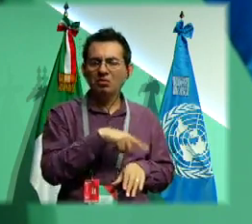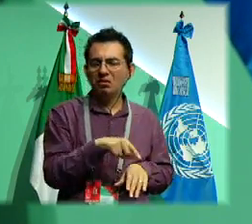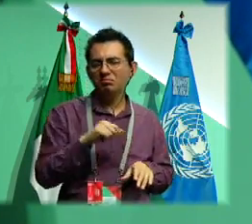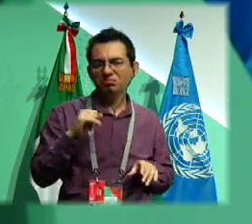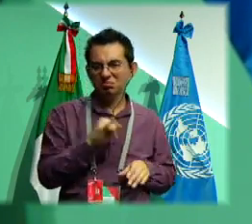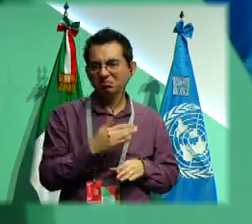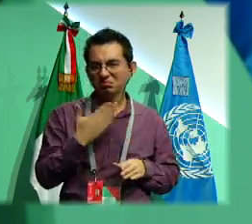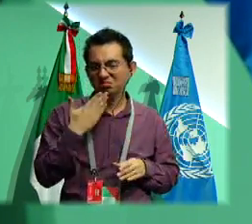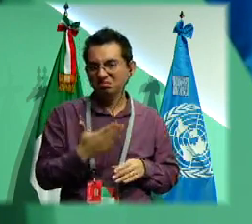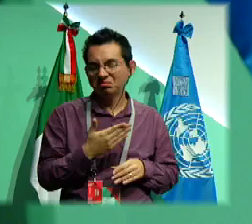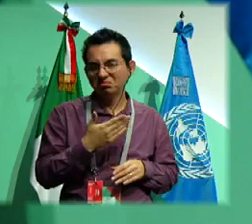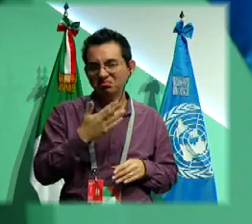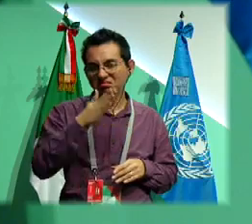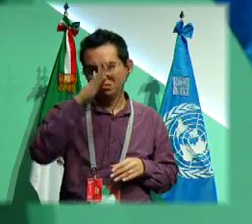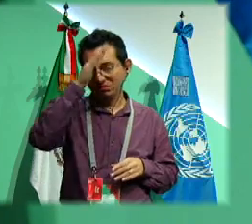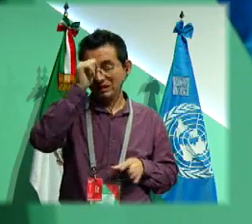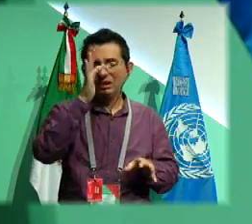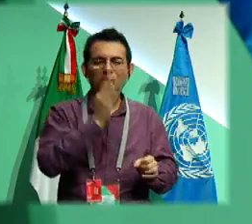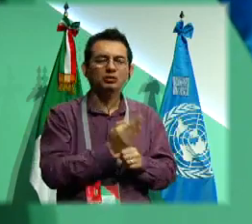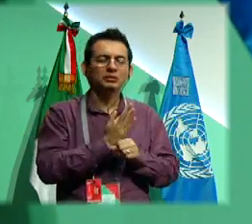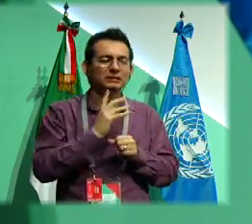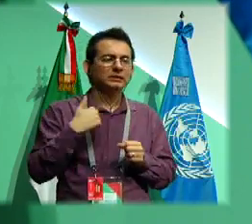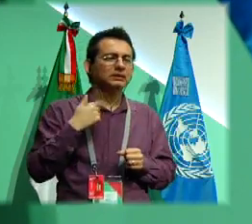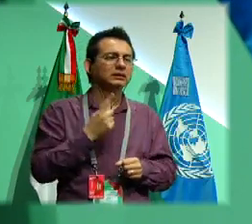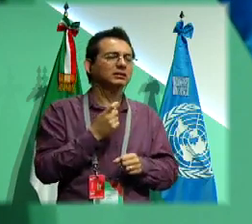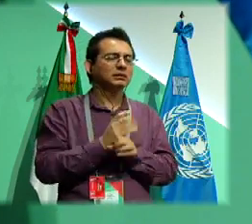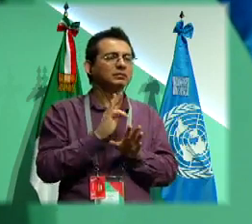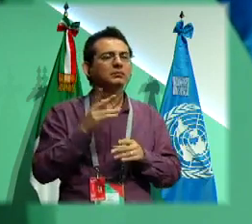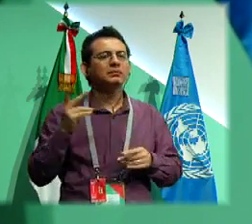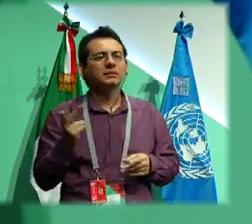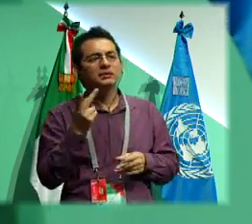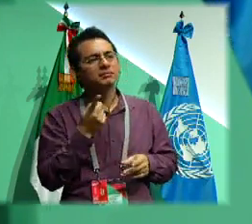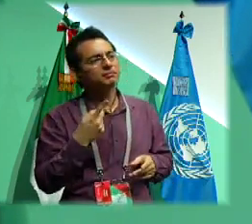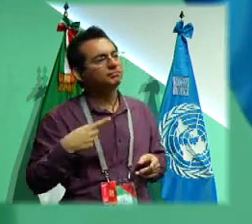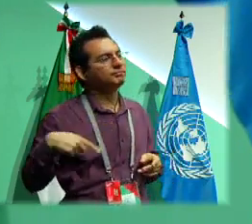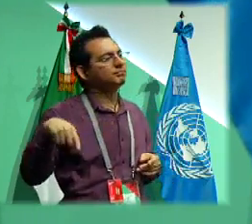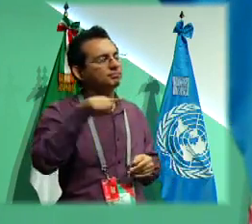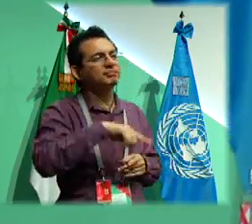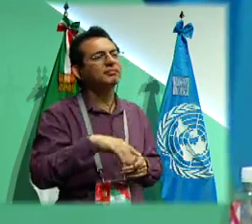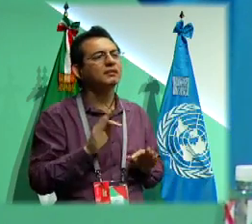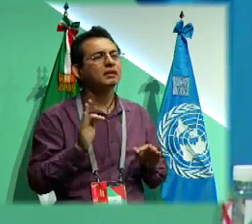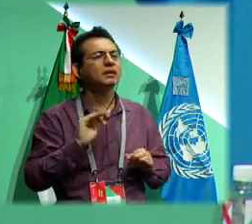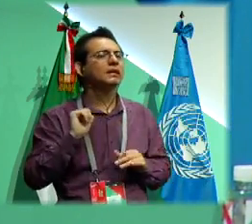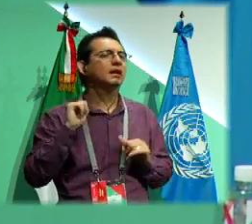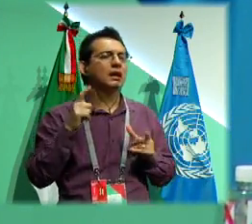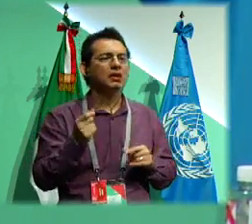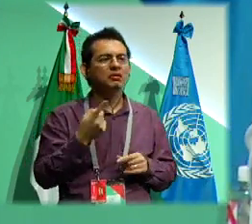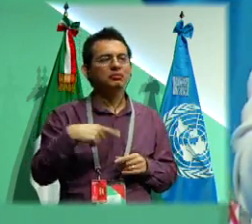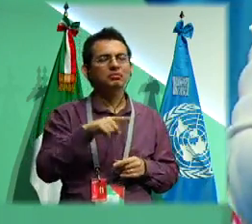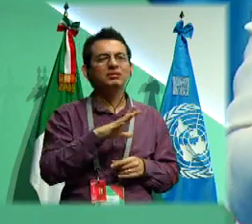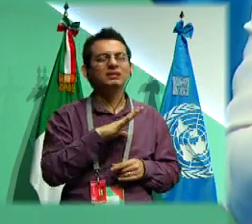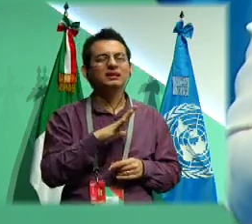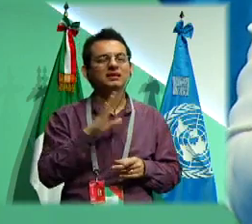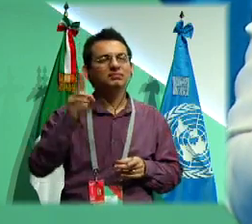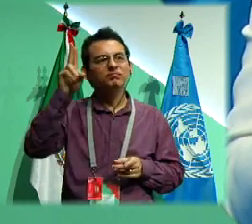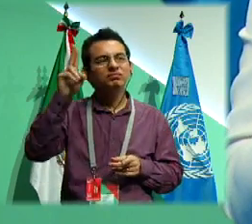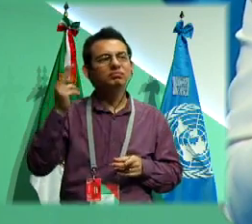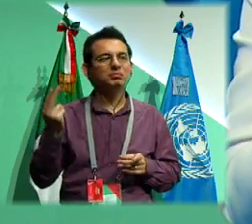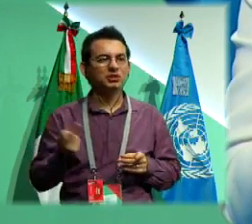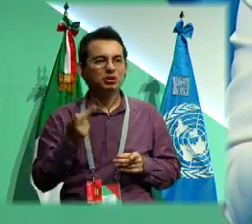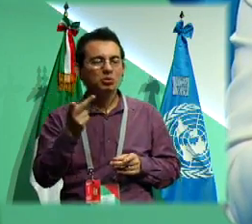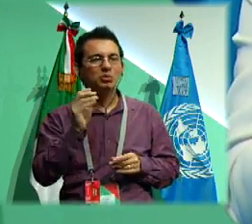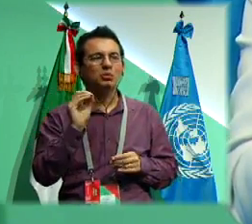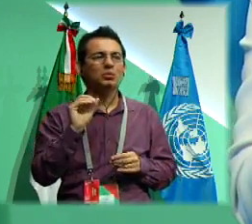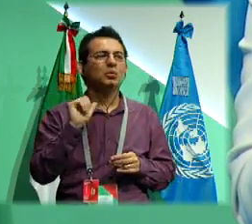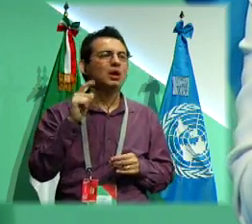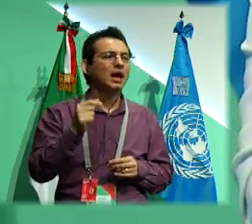très concrète. Je me tourne tout d'abord vers le public. Est-ce que quelqu'un aimerait prendre